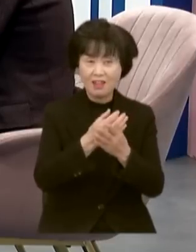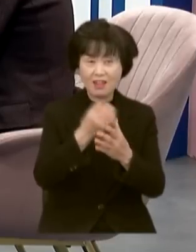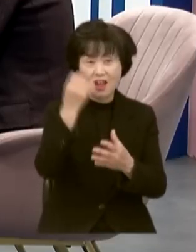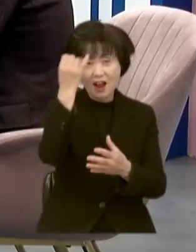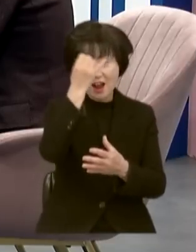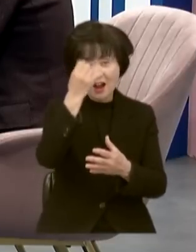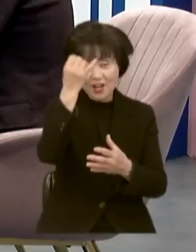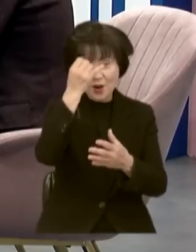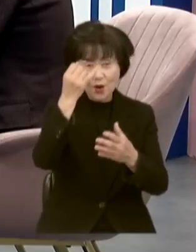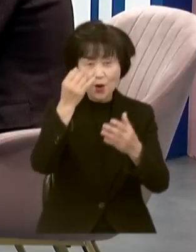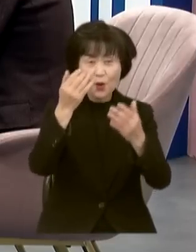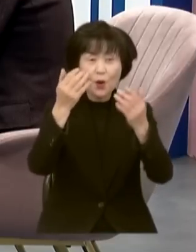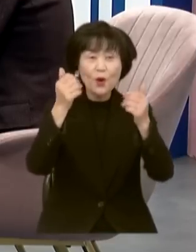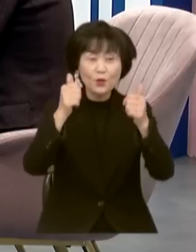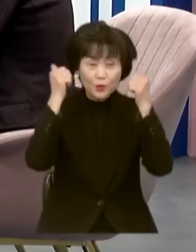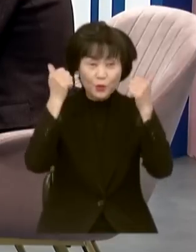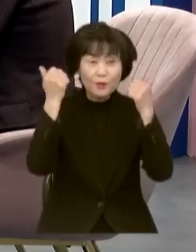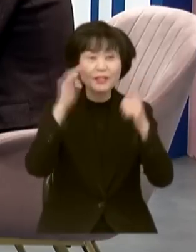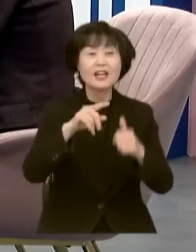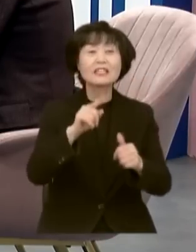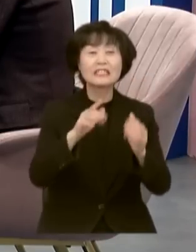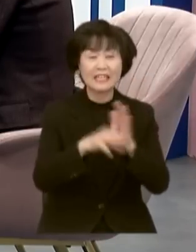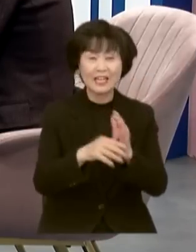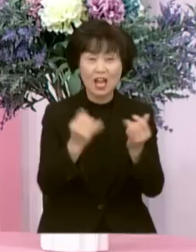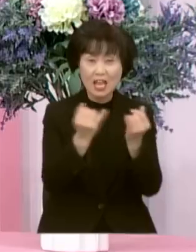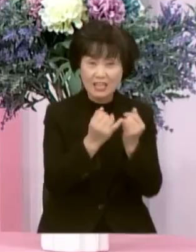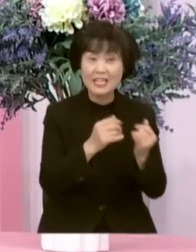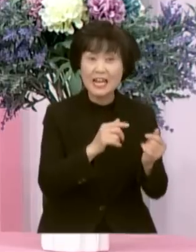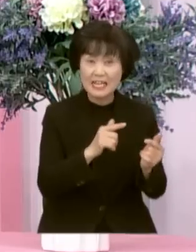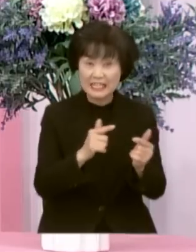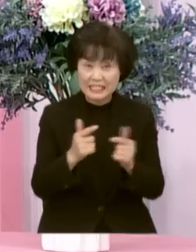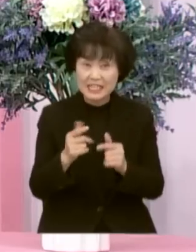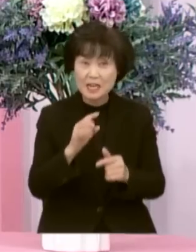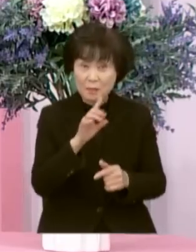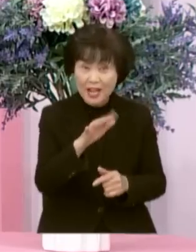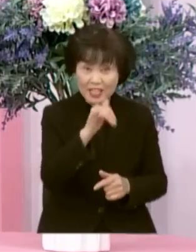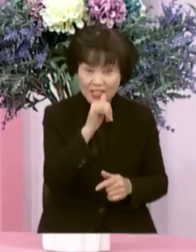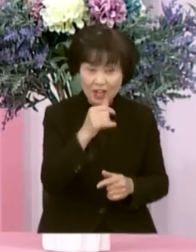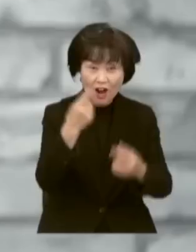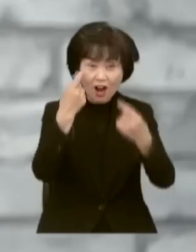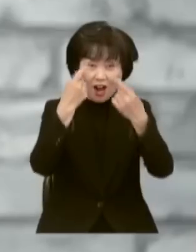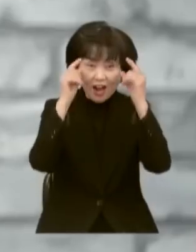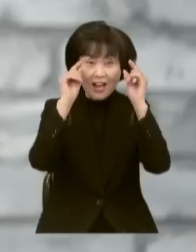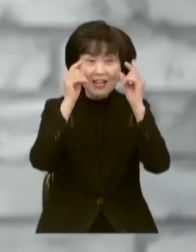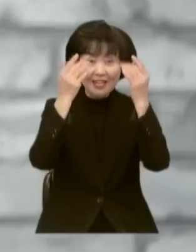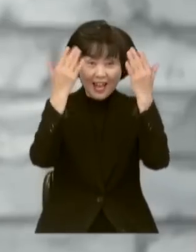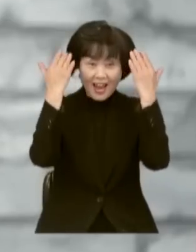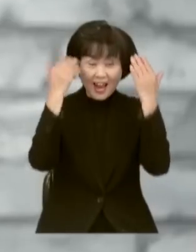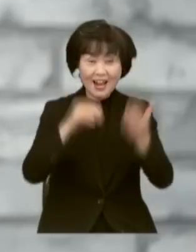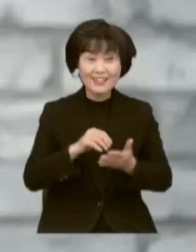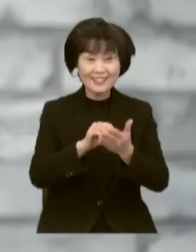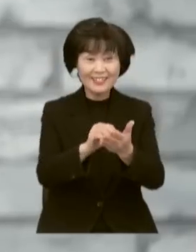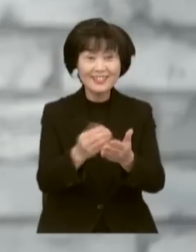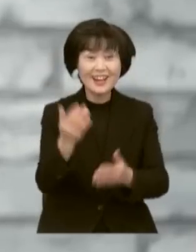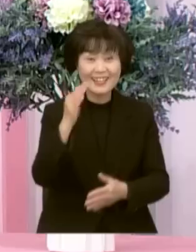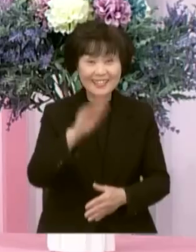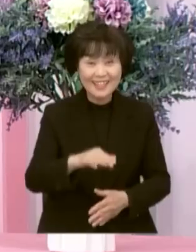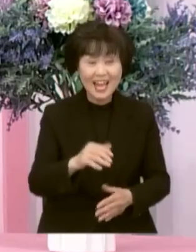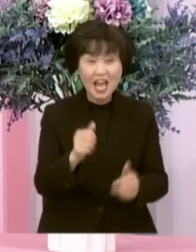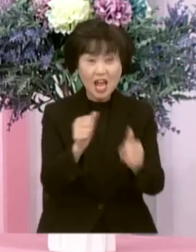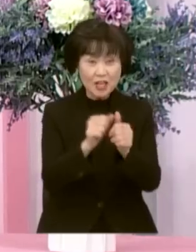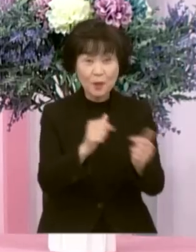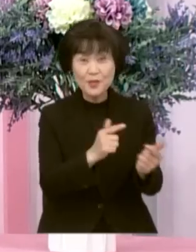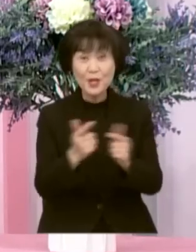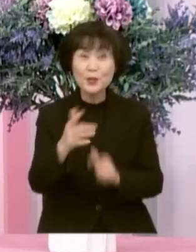그래서 여자들만 있었거든요. 근데 대학에 갔더니 남자들이 있더라고요. 아싸! 이랬어요.